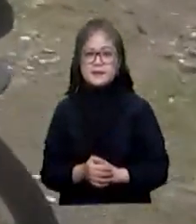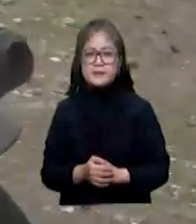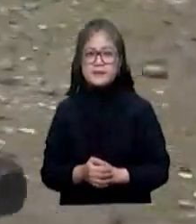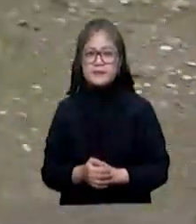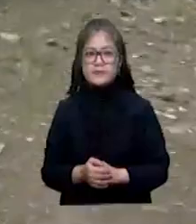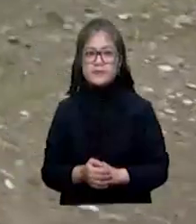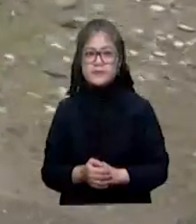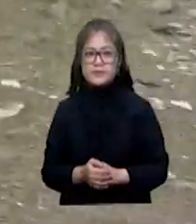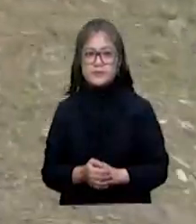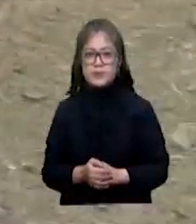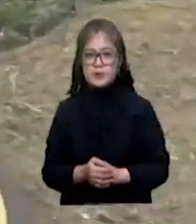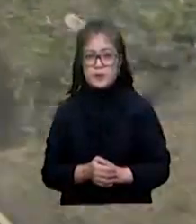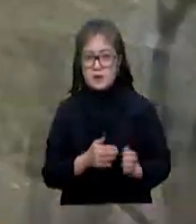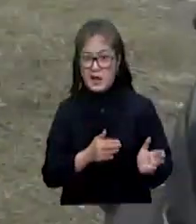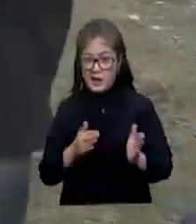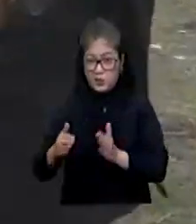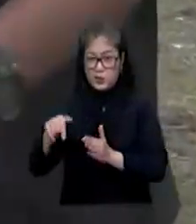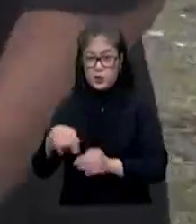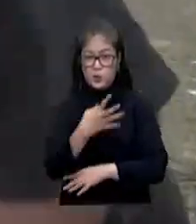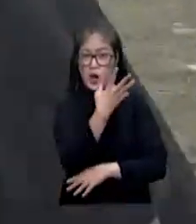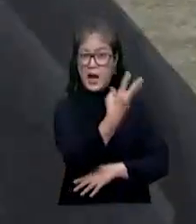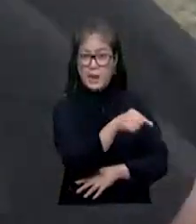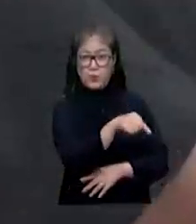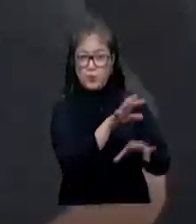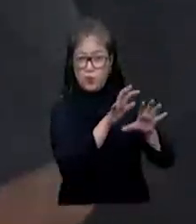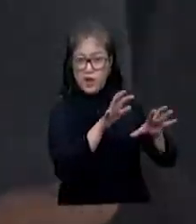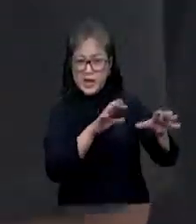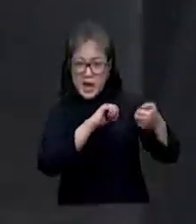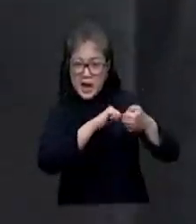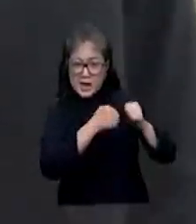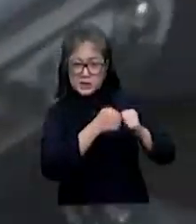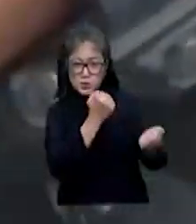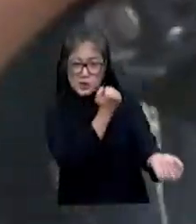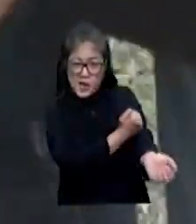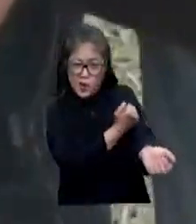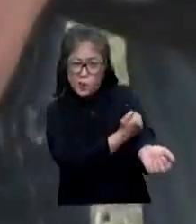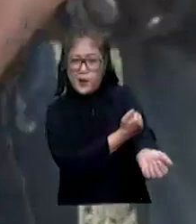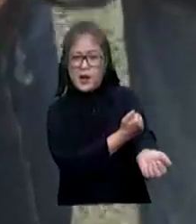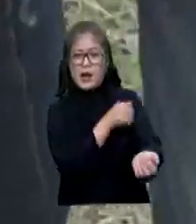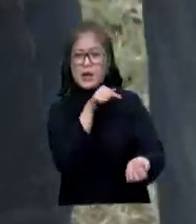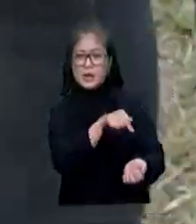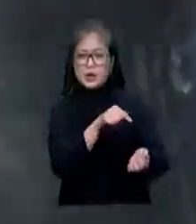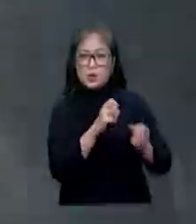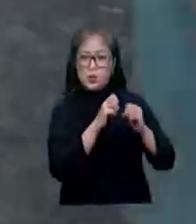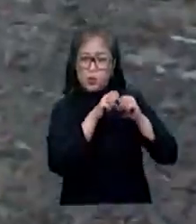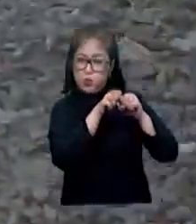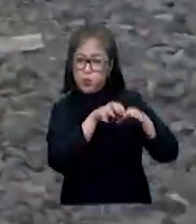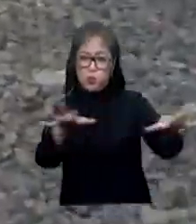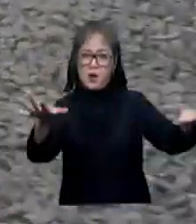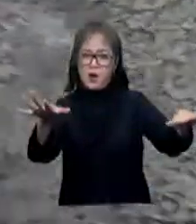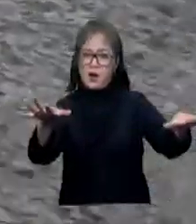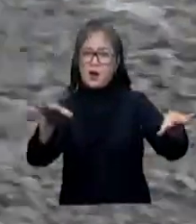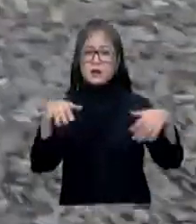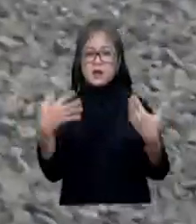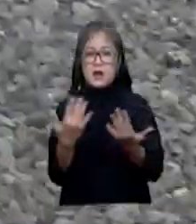sementara itu penggerebekan Kampung Rawa narkoba di kawasan rel kereta api tembung Medan Sumatera Utara sempat diwarnai aksi perlawanan dari warga